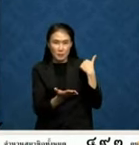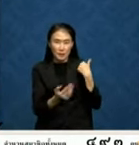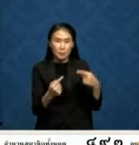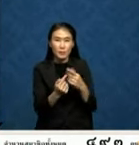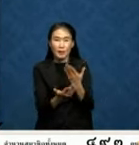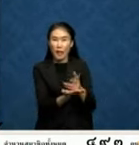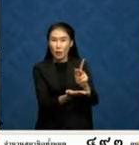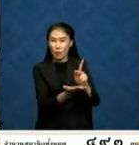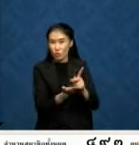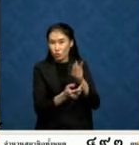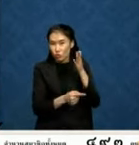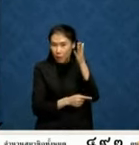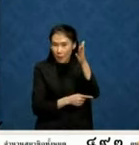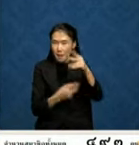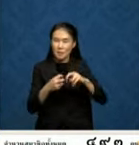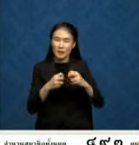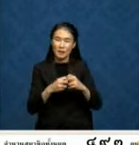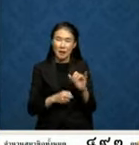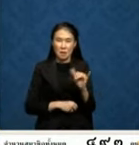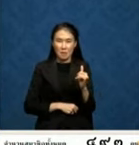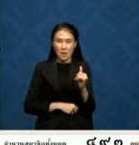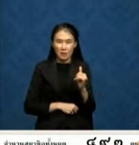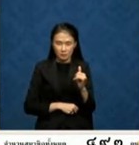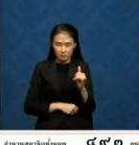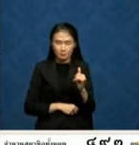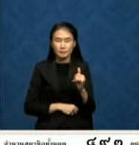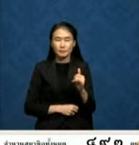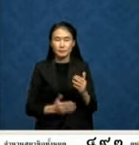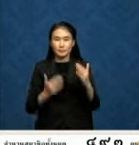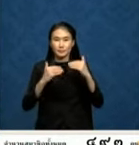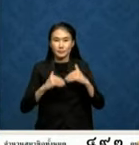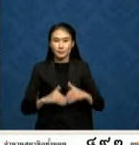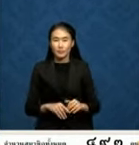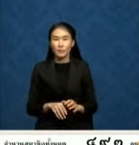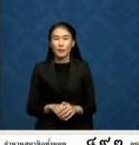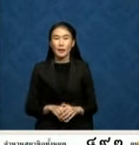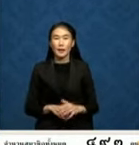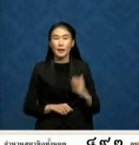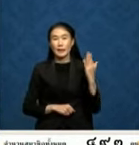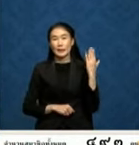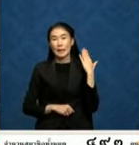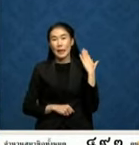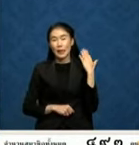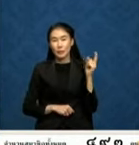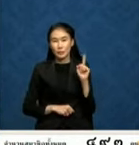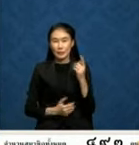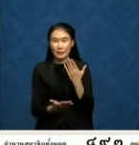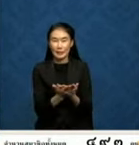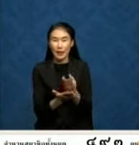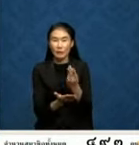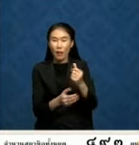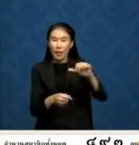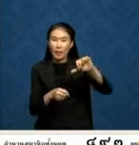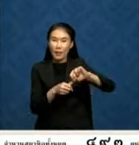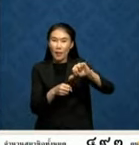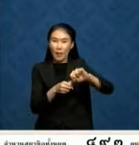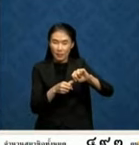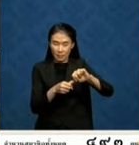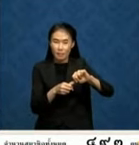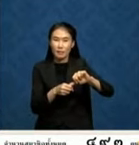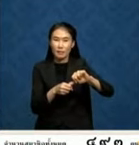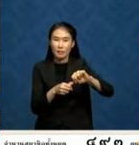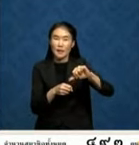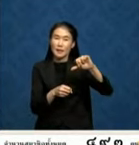กู้เงินในอนาคตนะครับแล้วก็รวมถึงอีกส่วนหนึ่งก็คือเรื่องที่ผ่านมาเราได้มีการพยายามที่จะตรึงราคาค่าแก๊สที่เป็นเชื้อเพลิงเอา